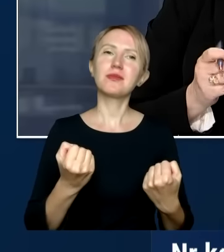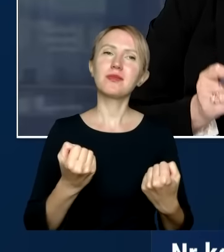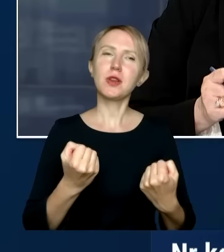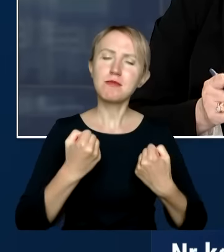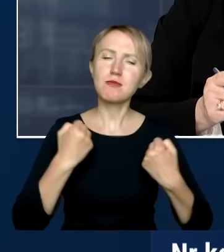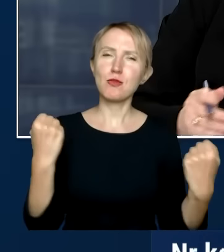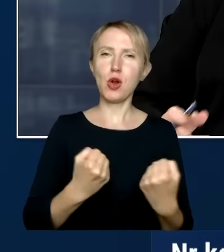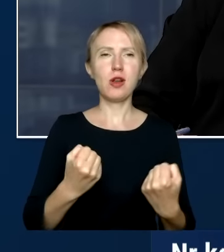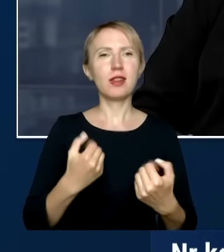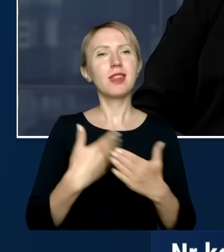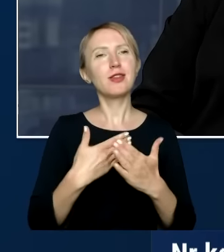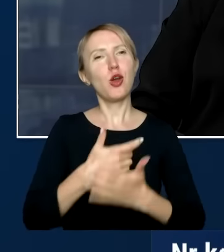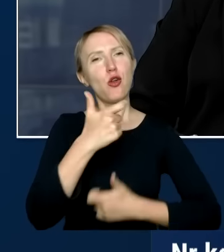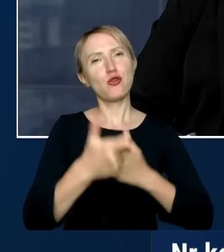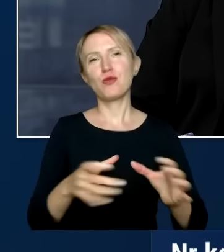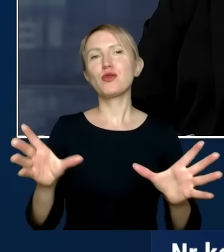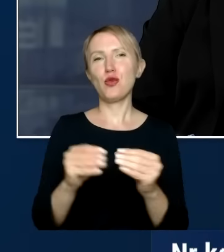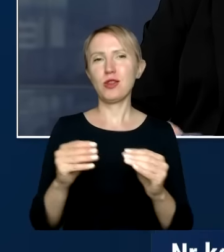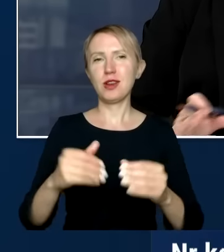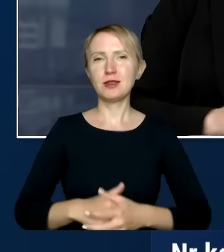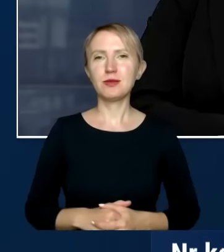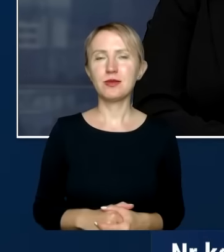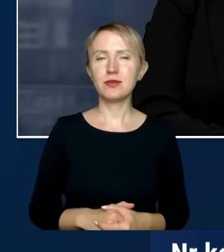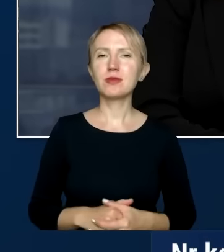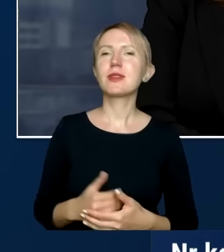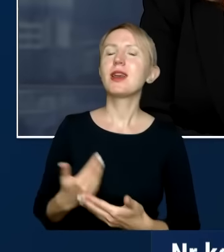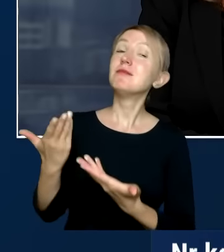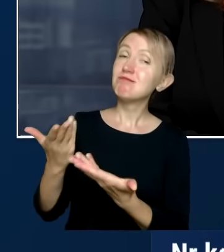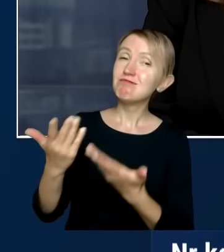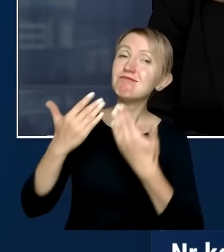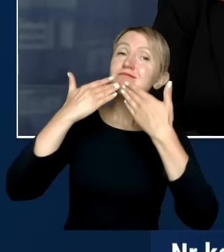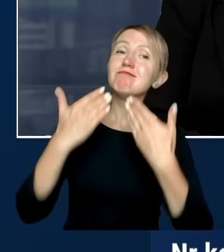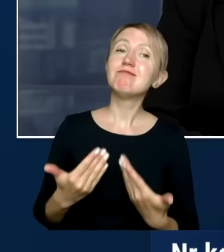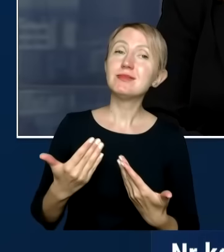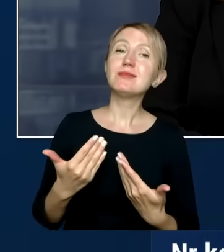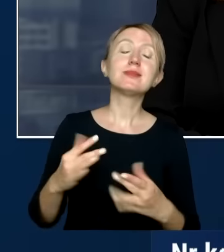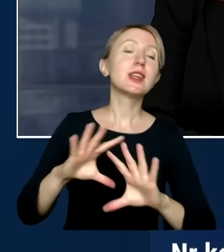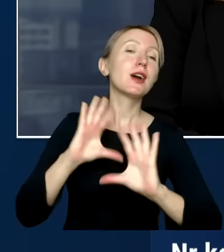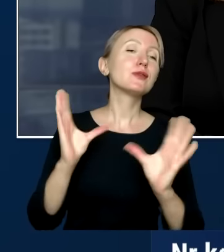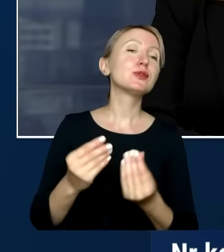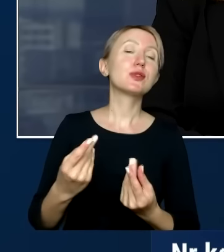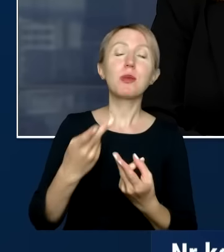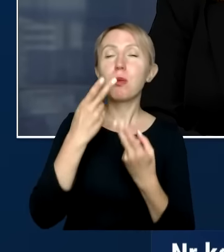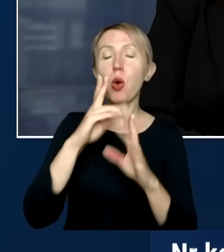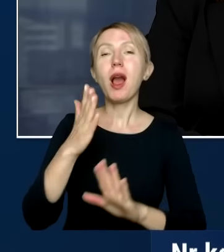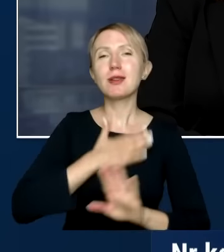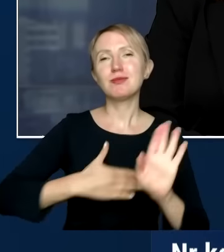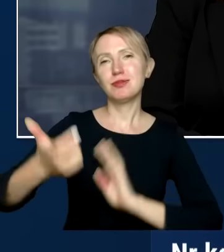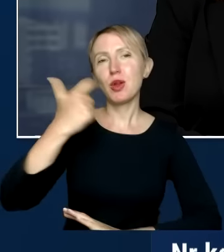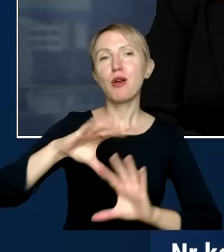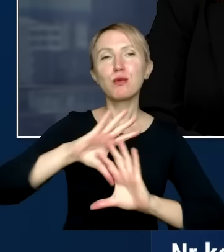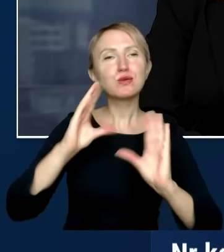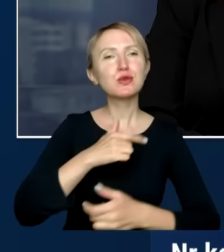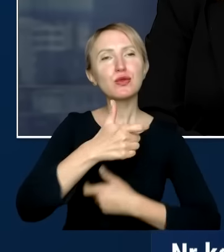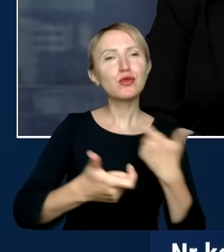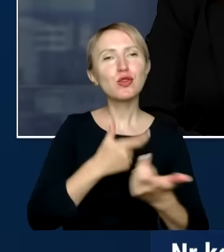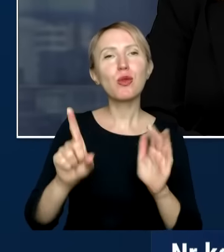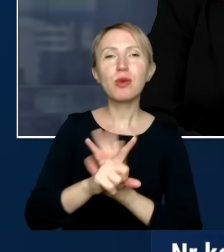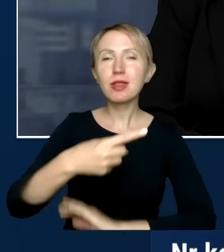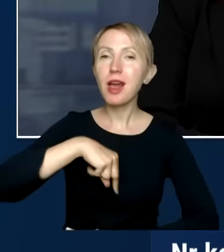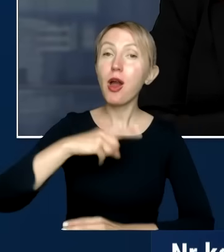myślę i dlatego Róbmy to razem po prostu proszę państwa Dziękujemy za wszystkie oznaki sympatii dziękujemy za wszystko co państwo robią dla nas